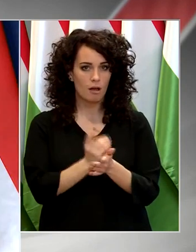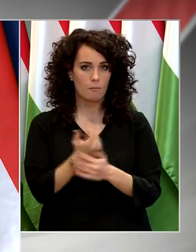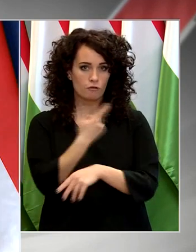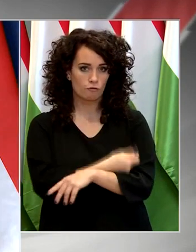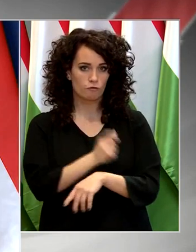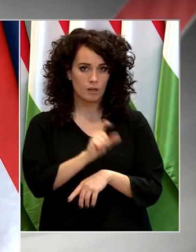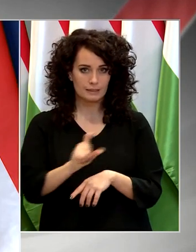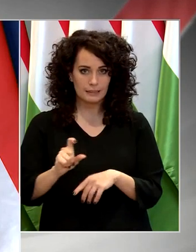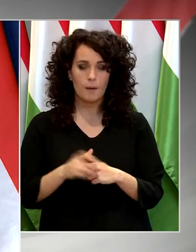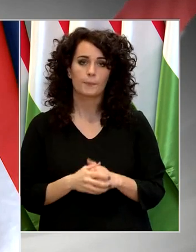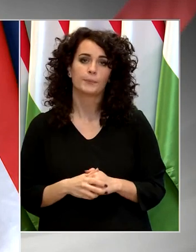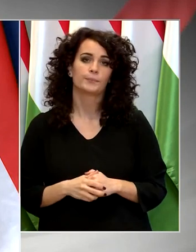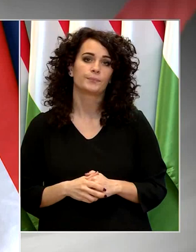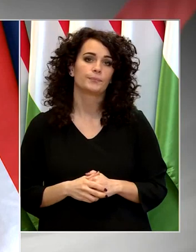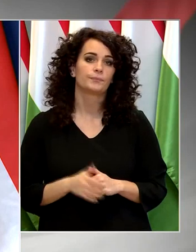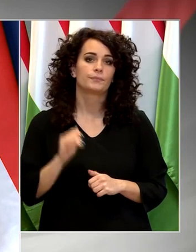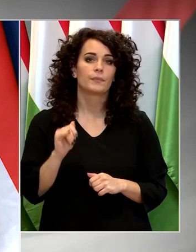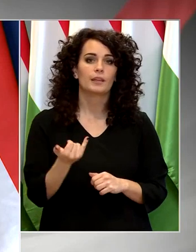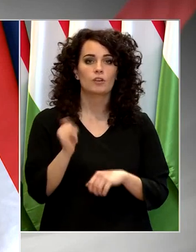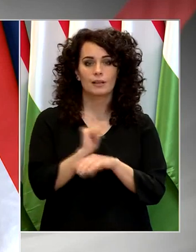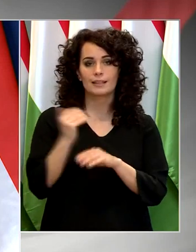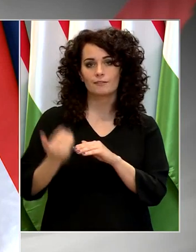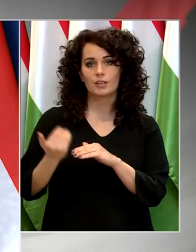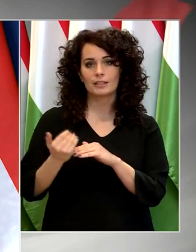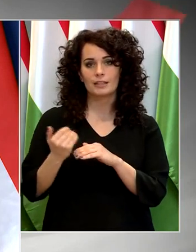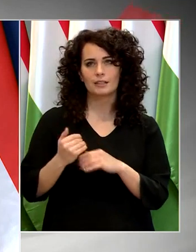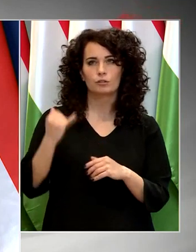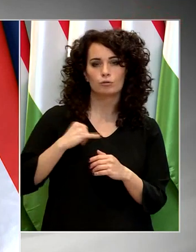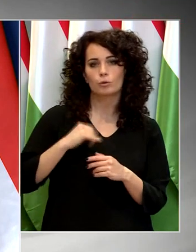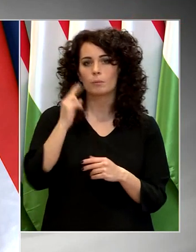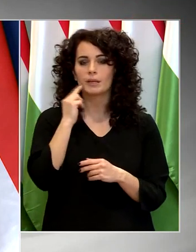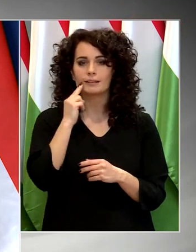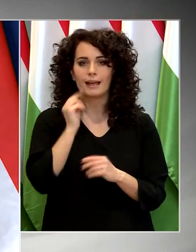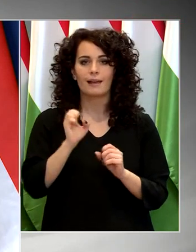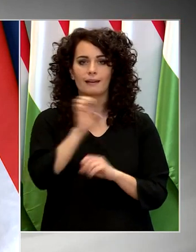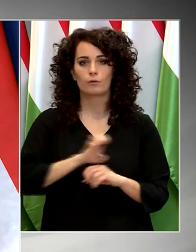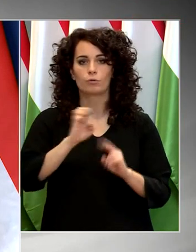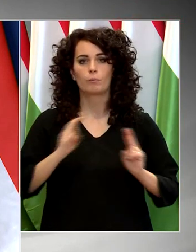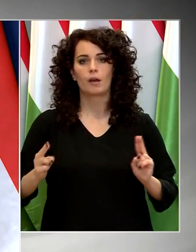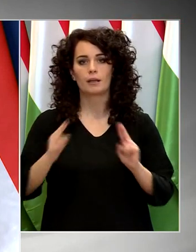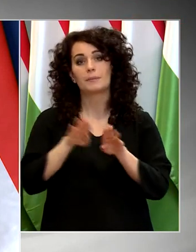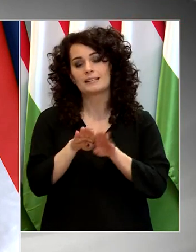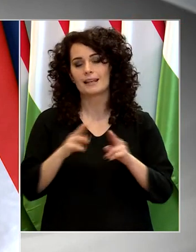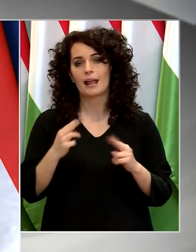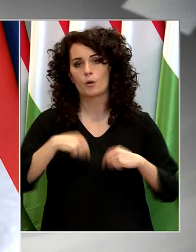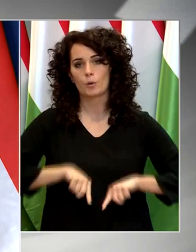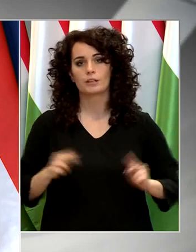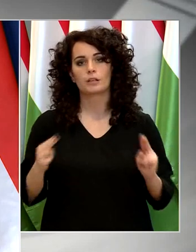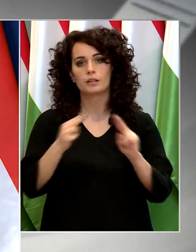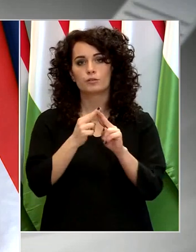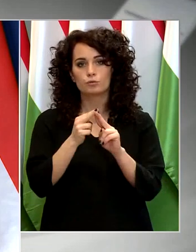vakcinát, és a hétvégi csütörtök-pénteki európai csúcson, miniszterelnöki csúcson